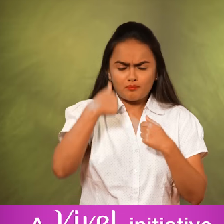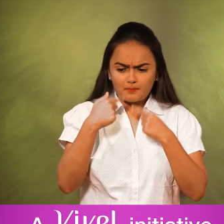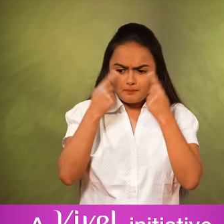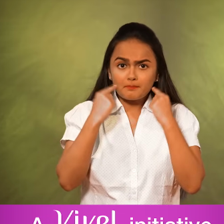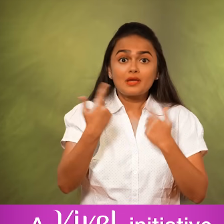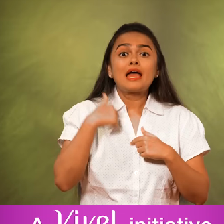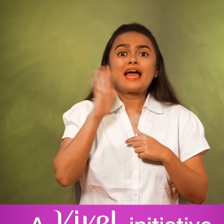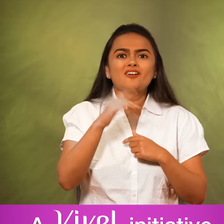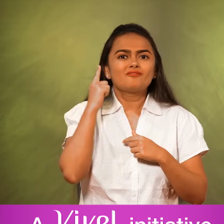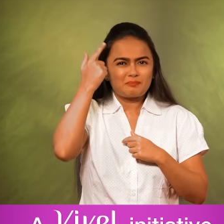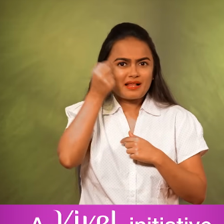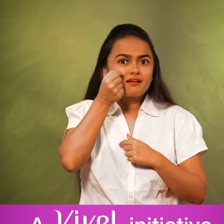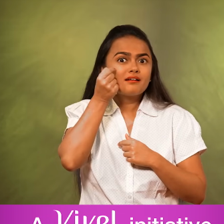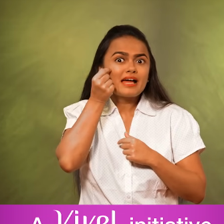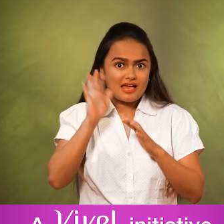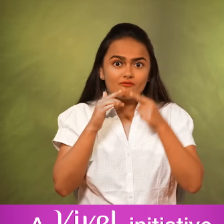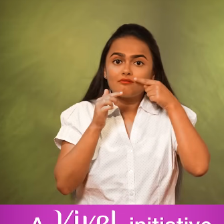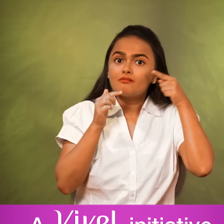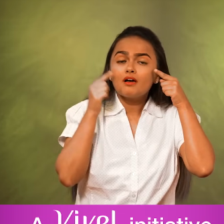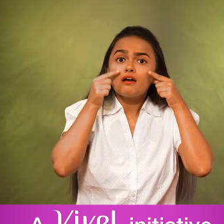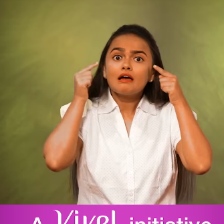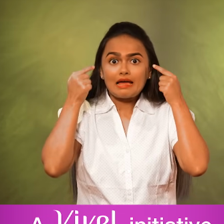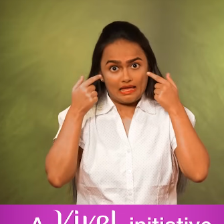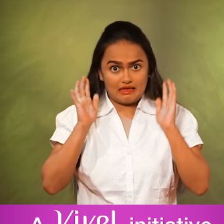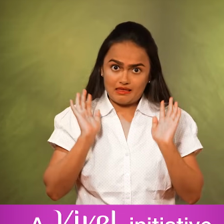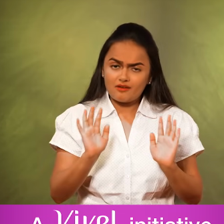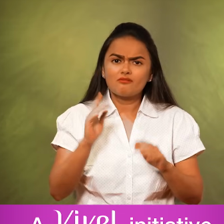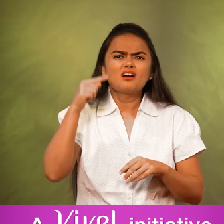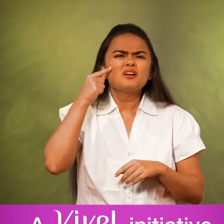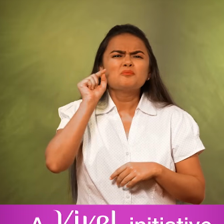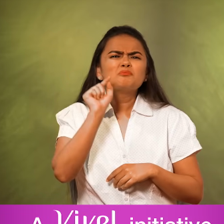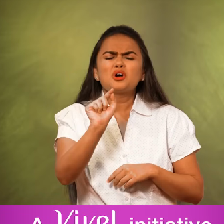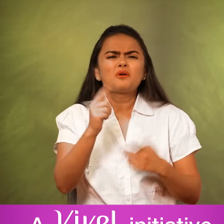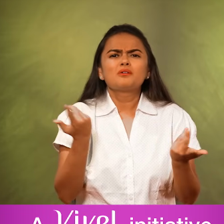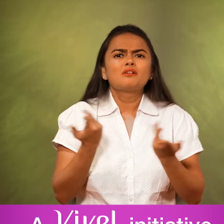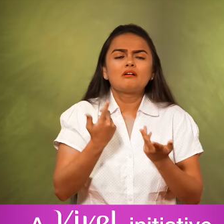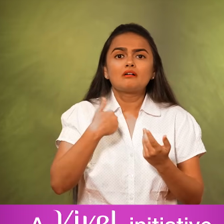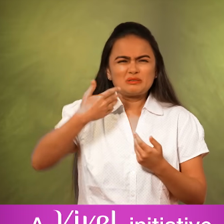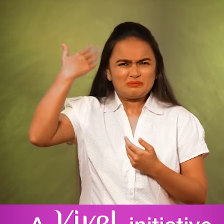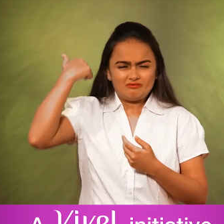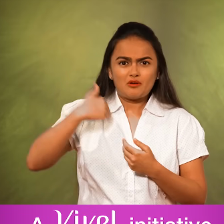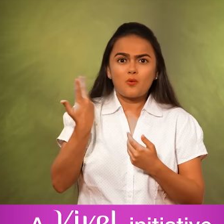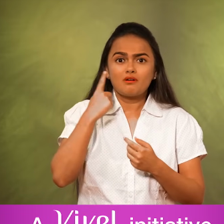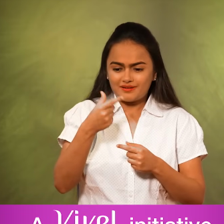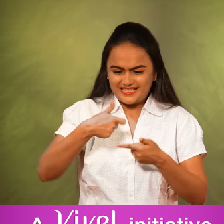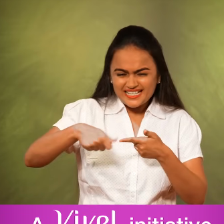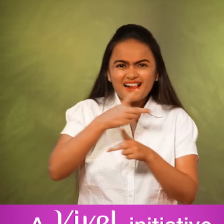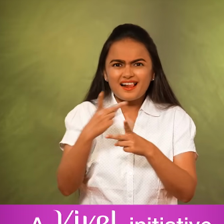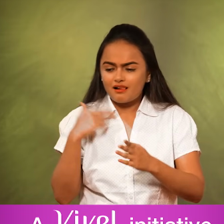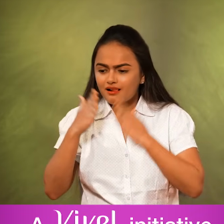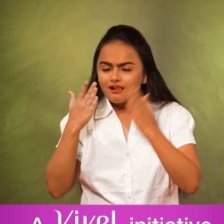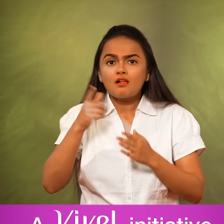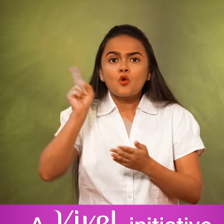की जो प्रॉब्लम्स है वो मोटा मोटा क्या है? So I have pigmentation over here and also over here. And this is because of